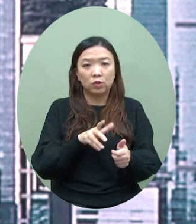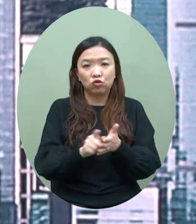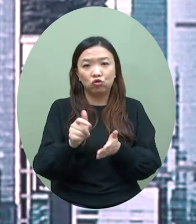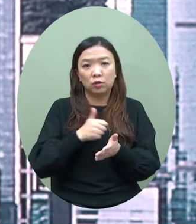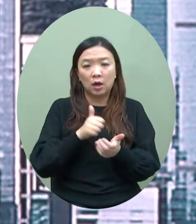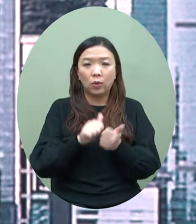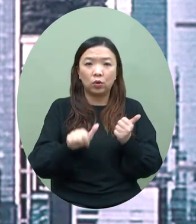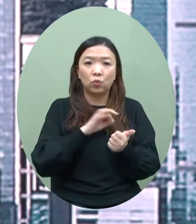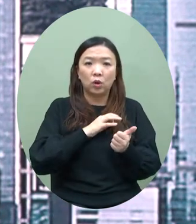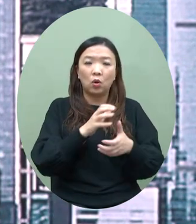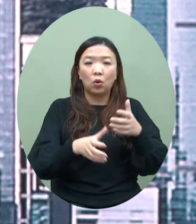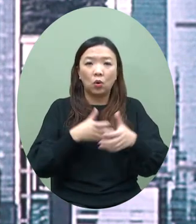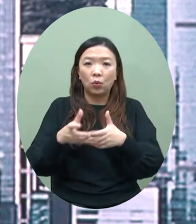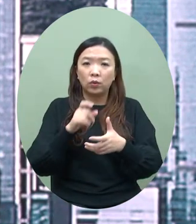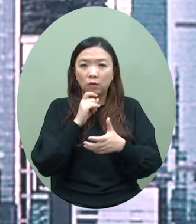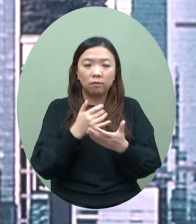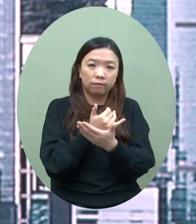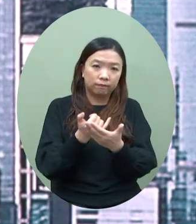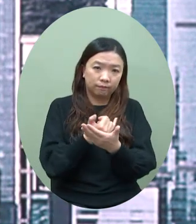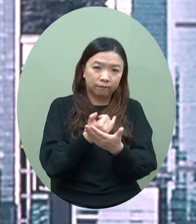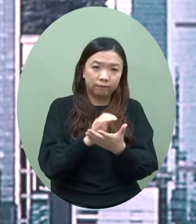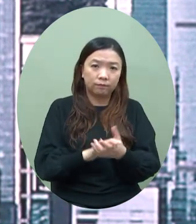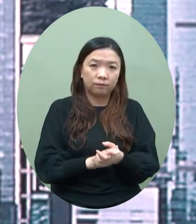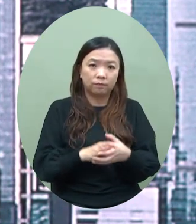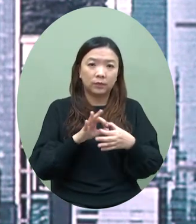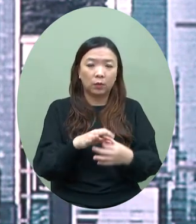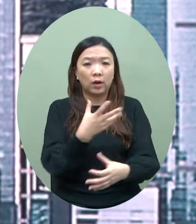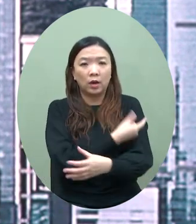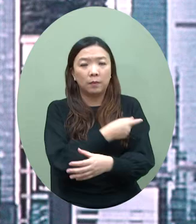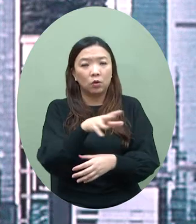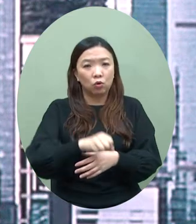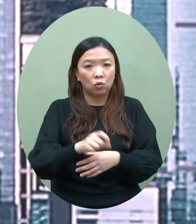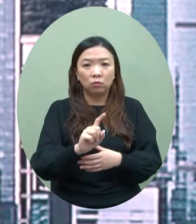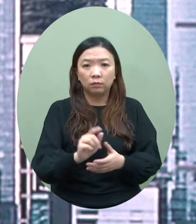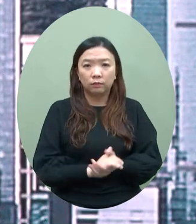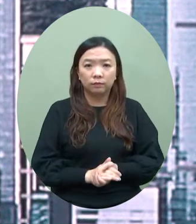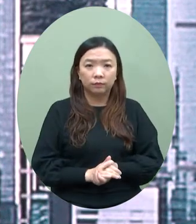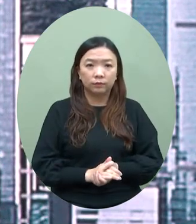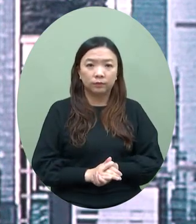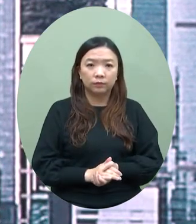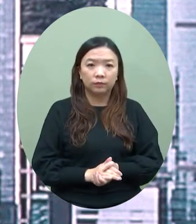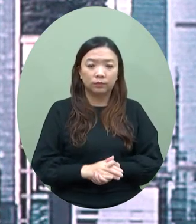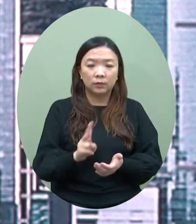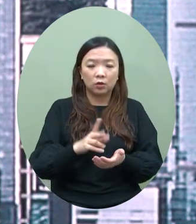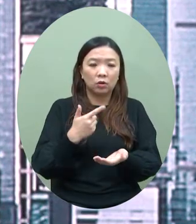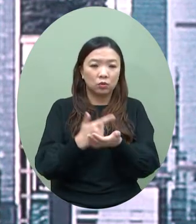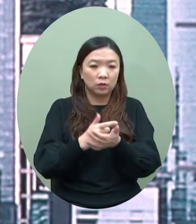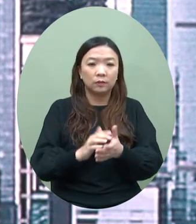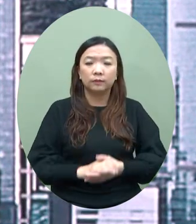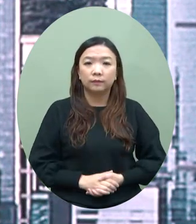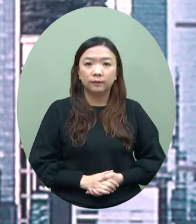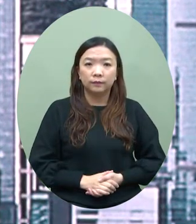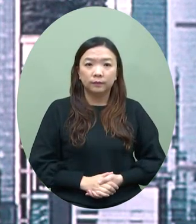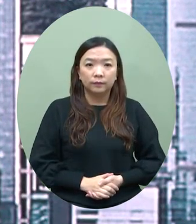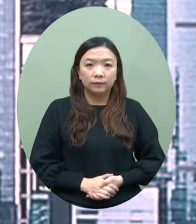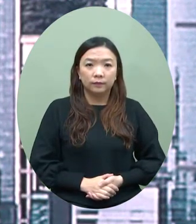亦都係開會去檢視有關嘅即係疫苗嘅使用。咁呢個都係一個重要嘅一步嚟嘅。咁所